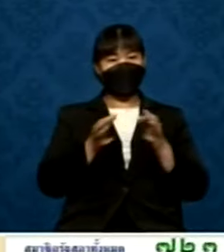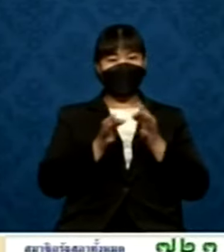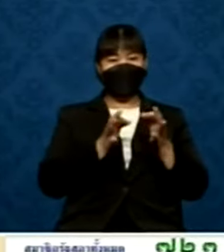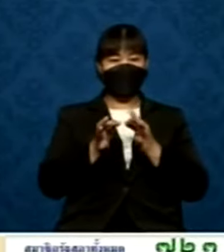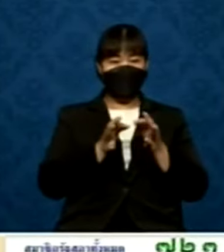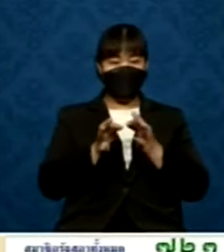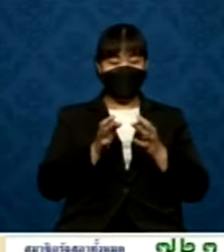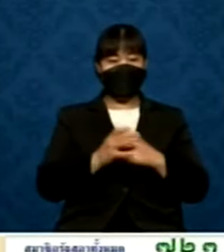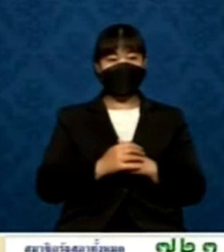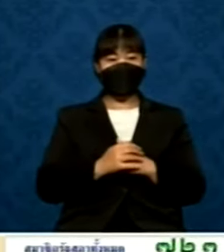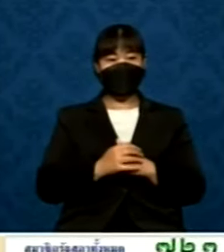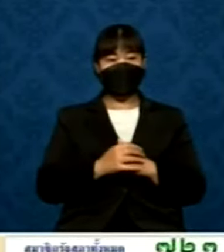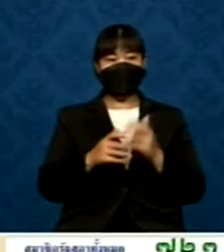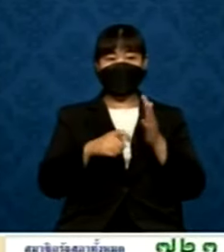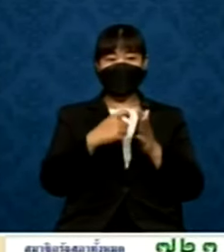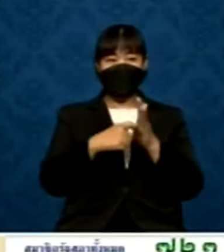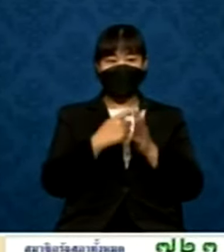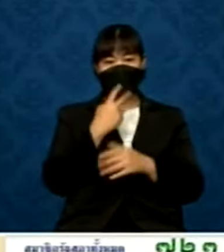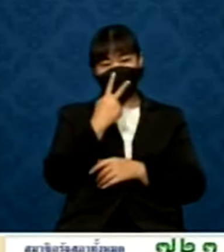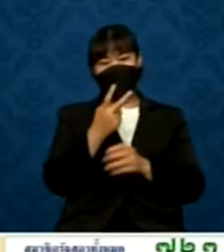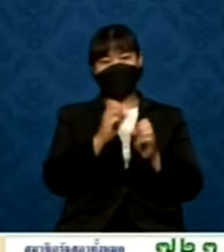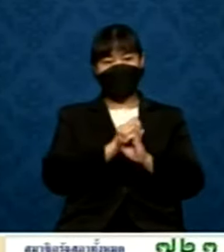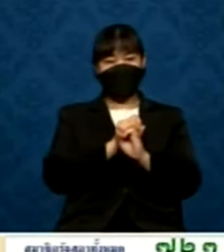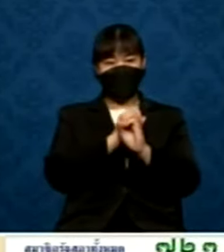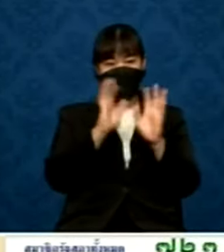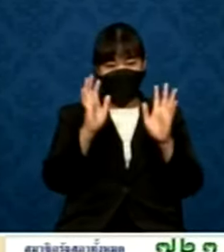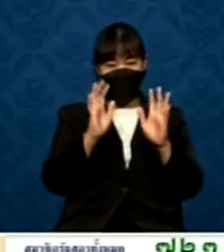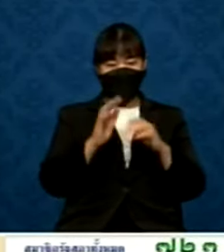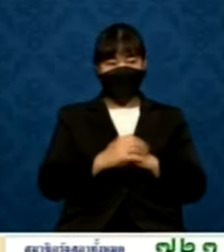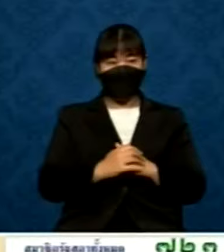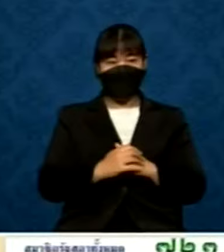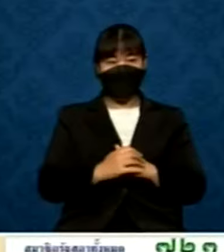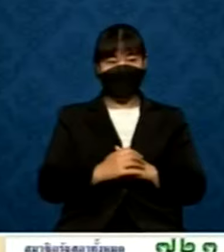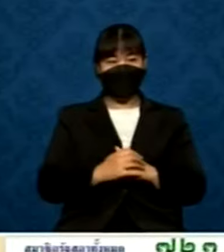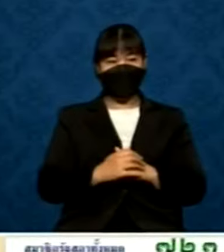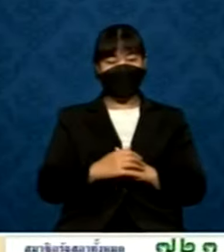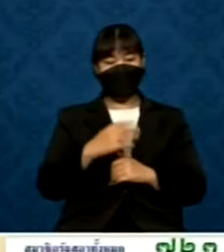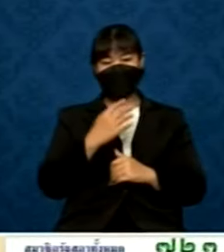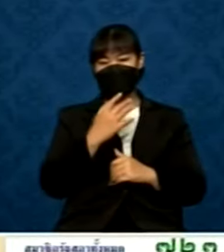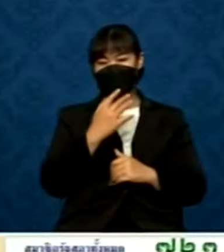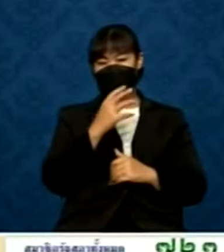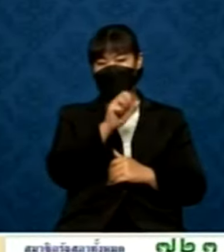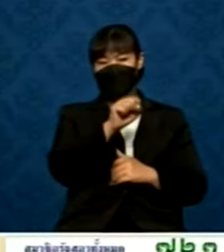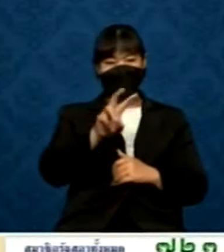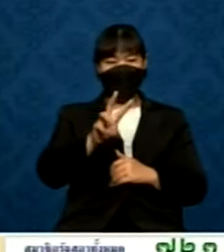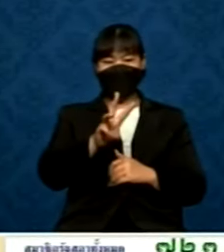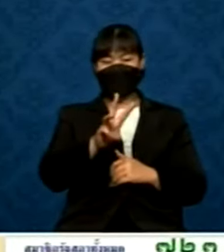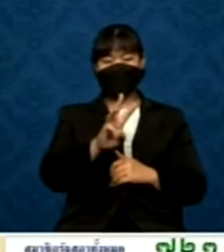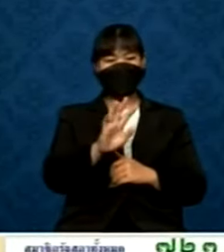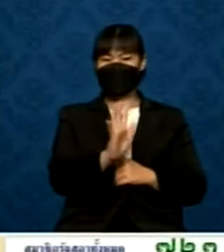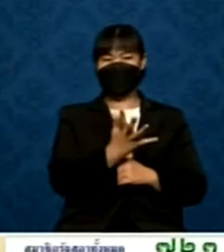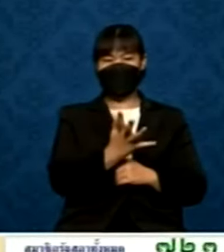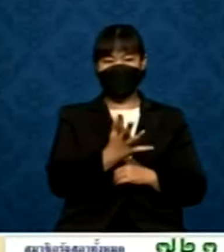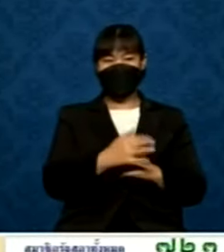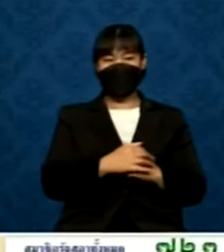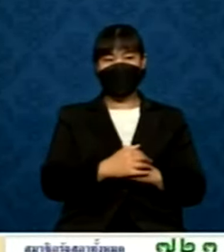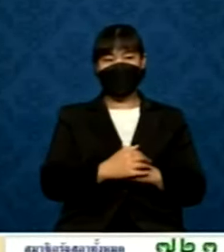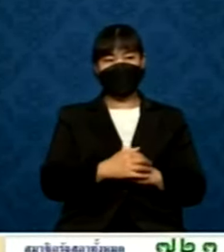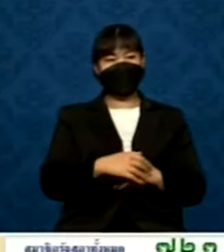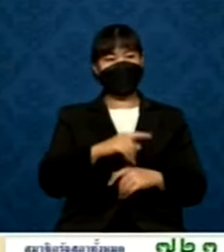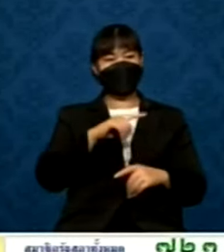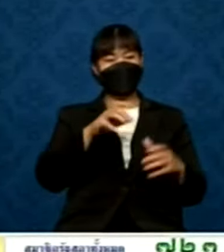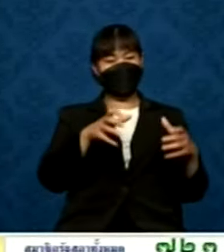าเหตุผลที่เป็นที่ประจักษ์ชัดว่าเราอาจจะไม่จำเป็นต้องมีวุฒิสภาก็ได้นั่นก็คือผลงานของวุฒิสภาชุดนี้